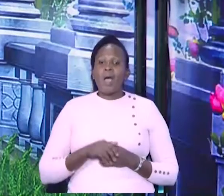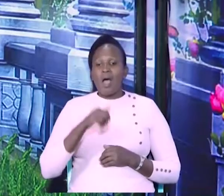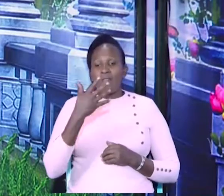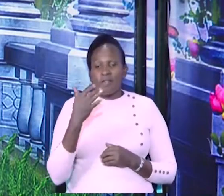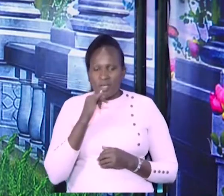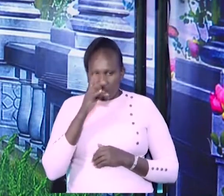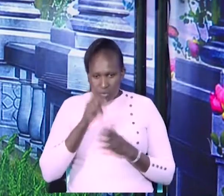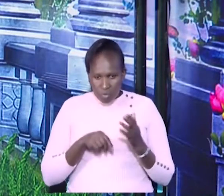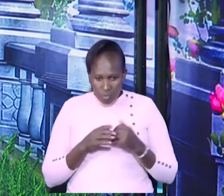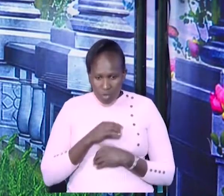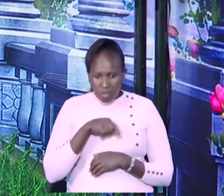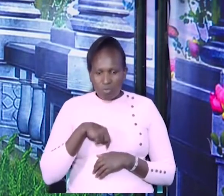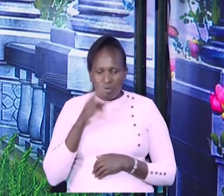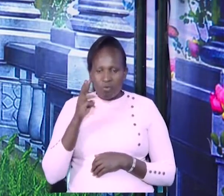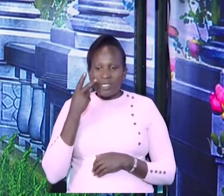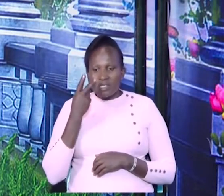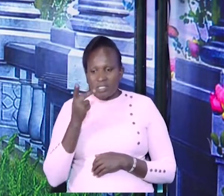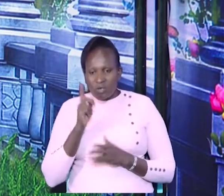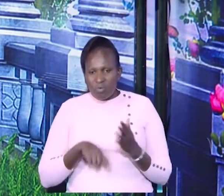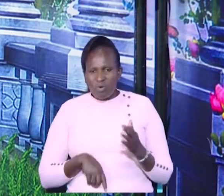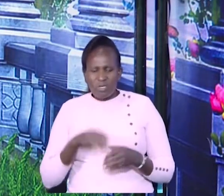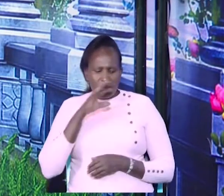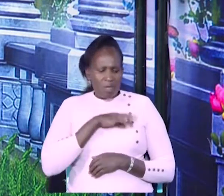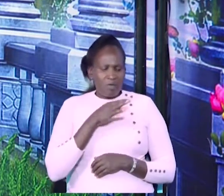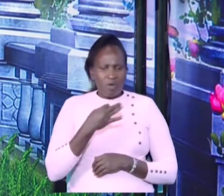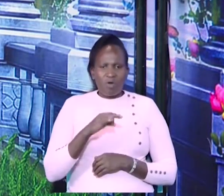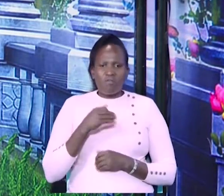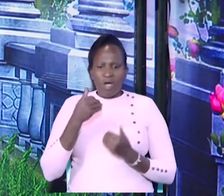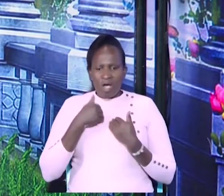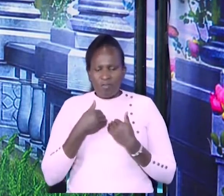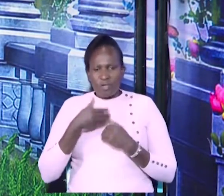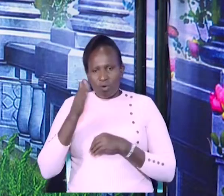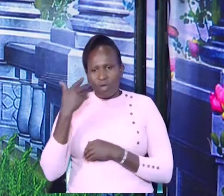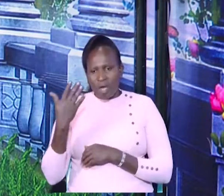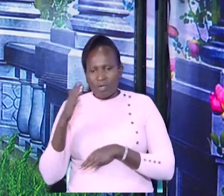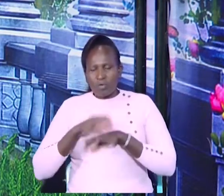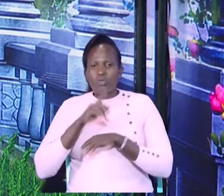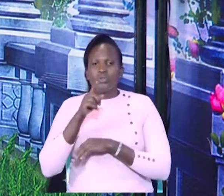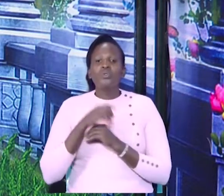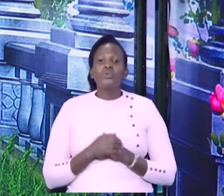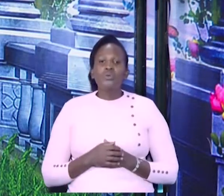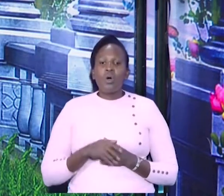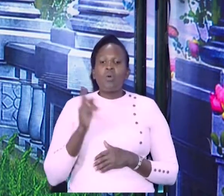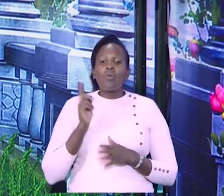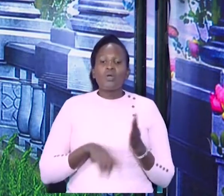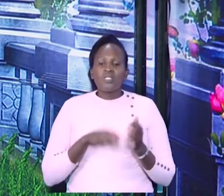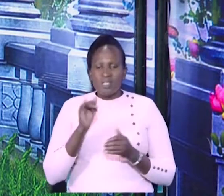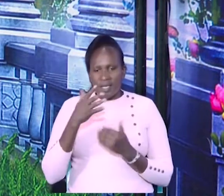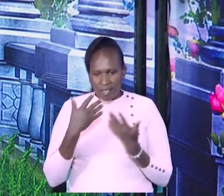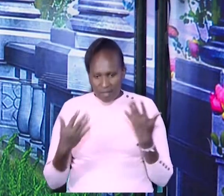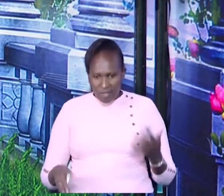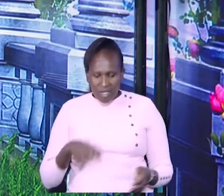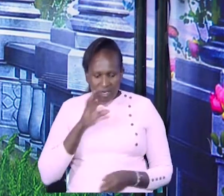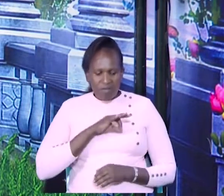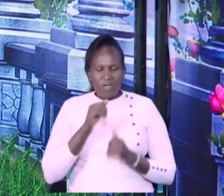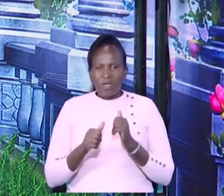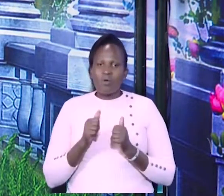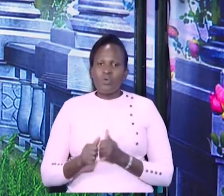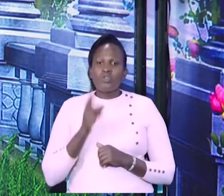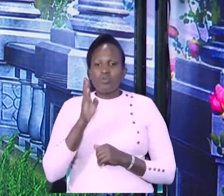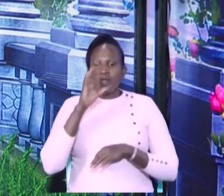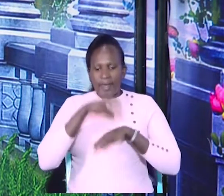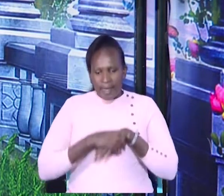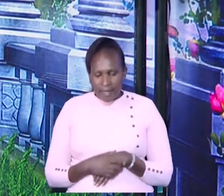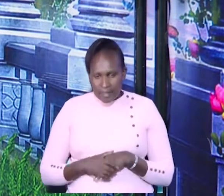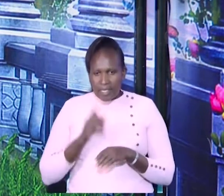thing is that tutaona ya kwamba benefit of having God's hand upon you. Ni mambo gani, ni faida gani ambayo